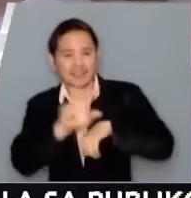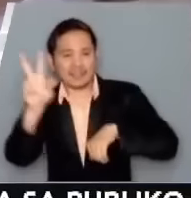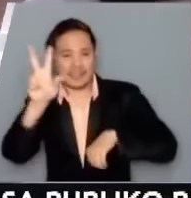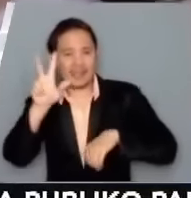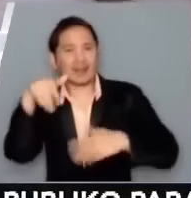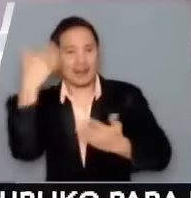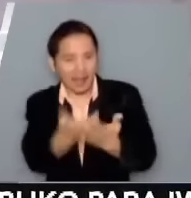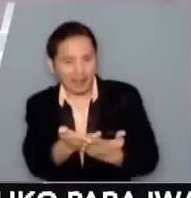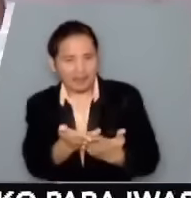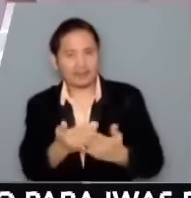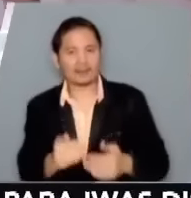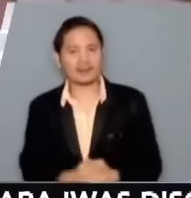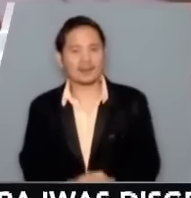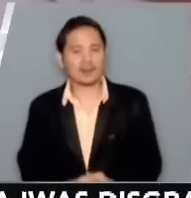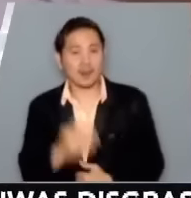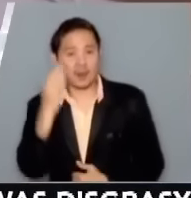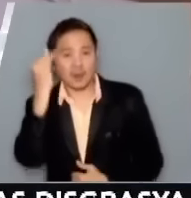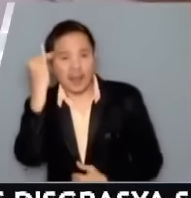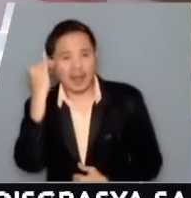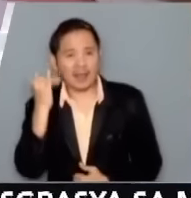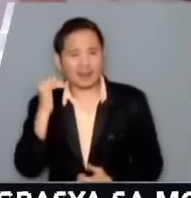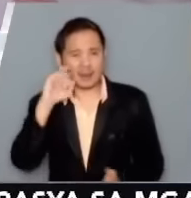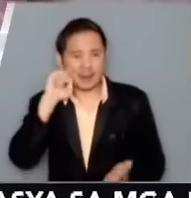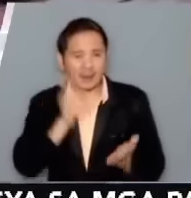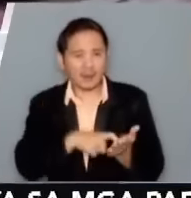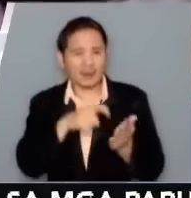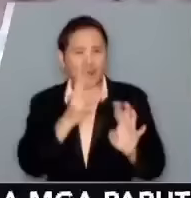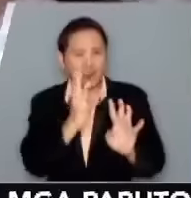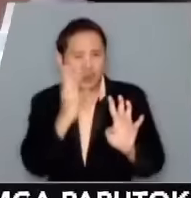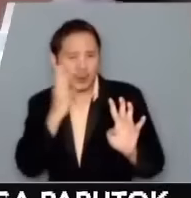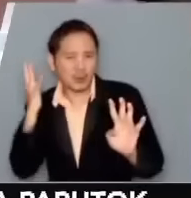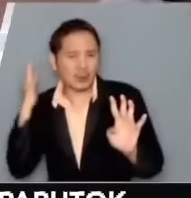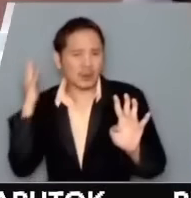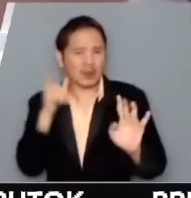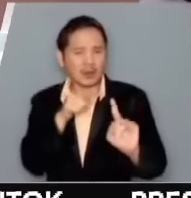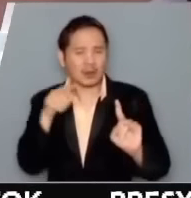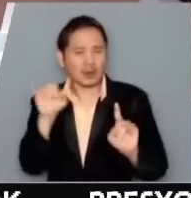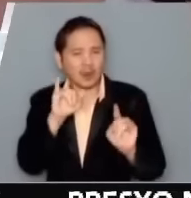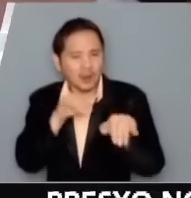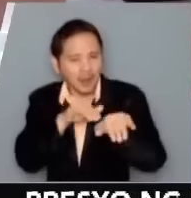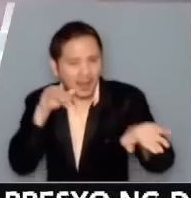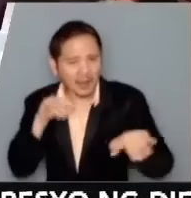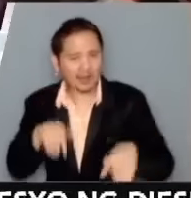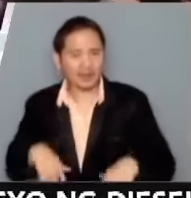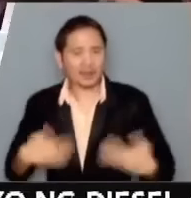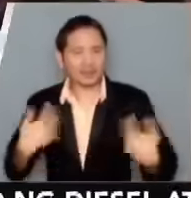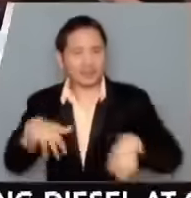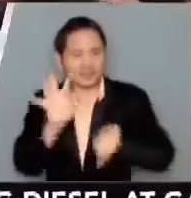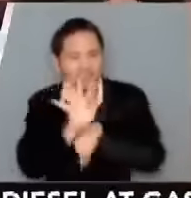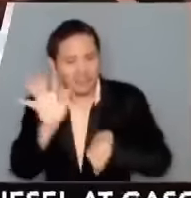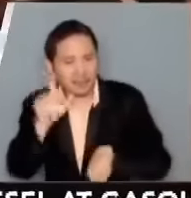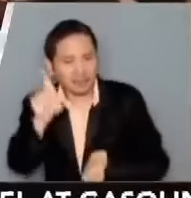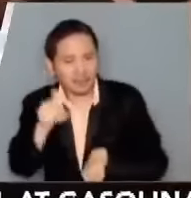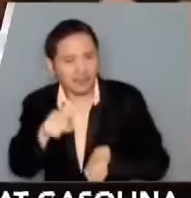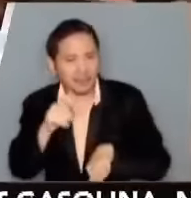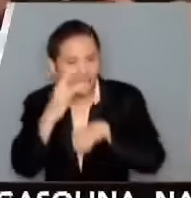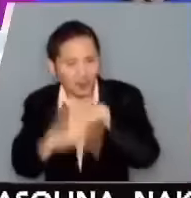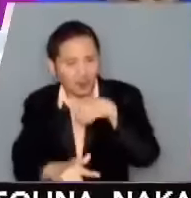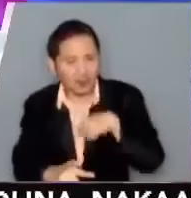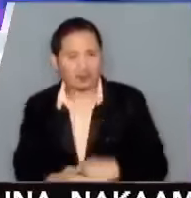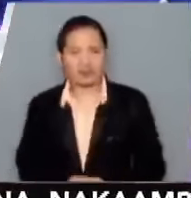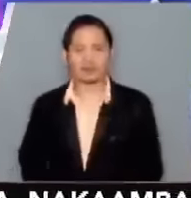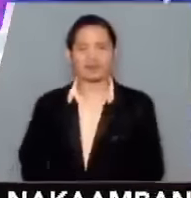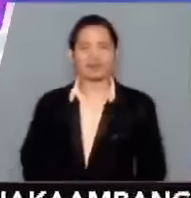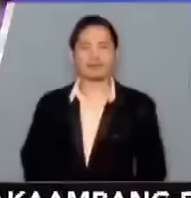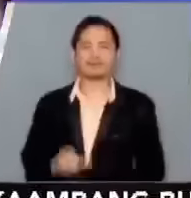Masaya, mahaba! Ano-ano po kasi traffic pag ano, alas 5 na, kailangan ano maaga. Bago ang salubong, nag-perform